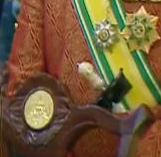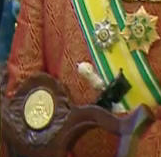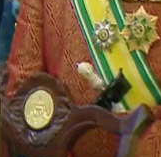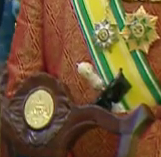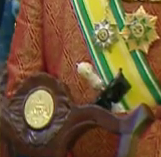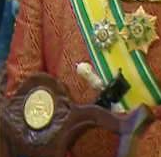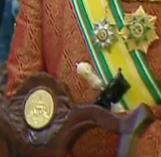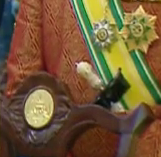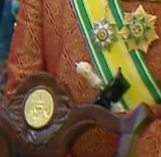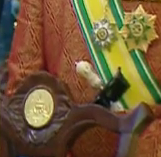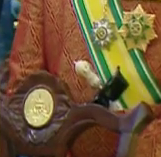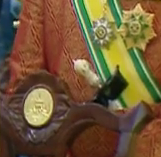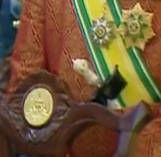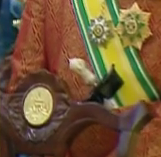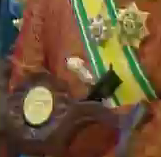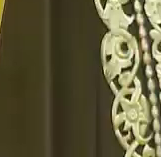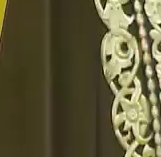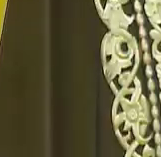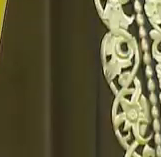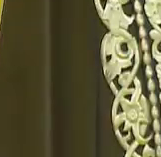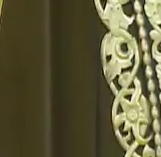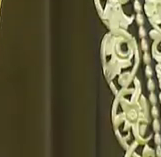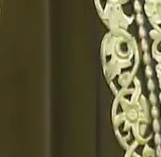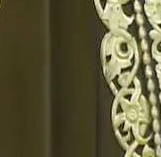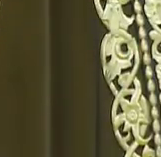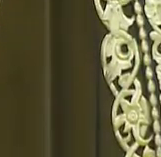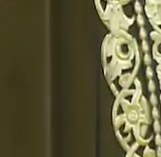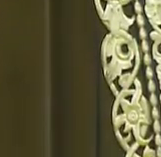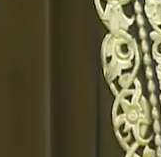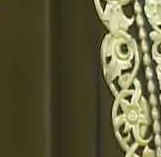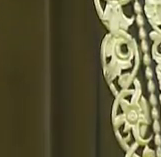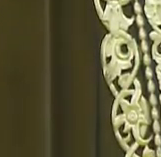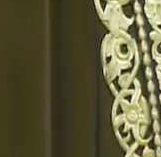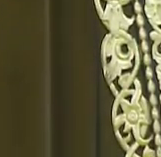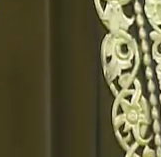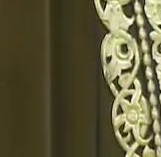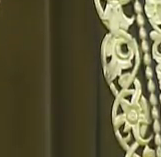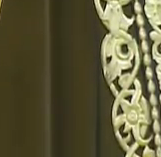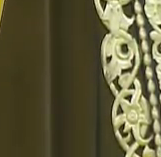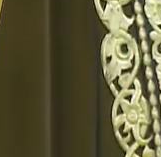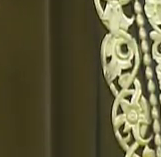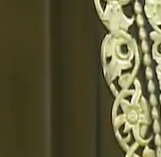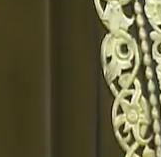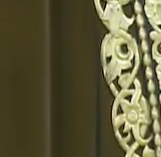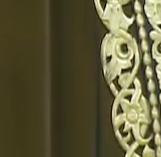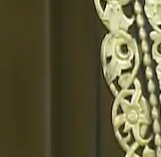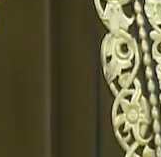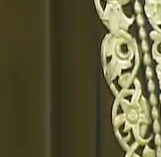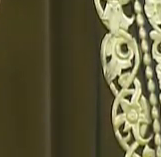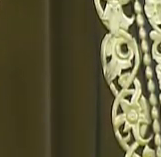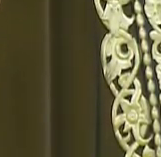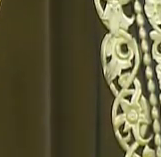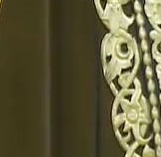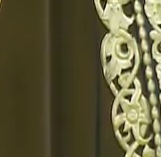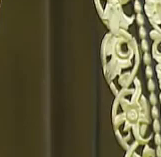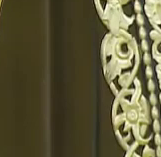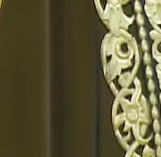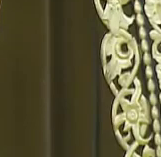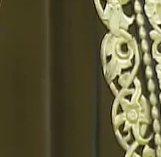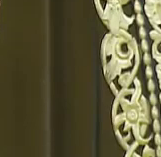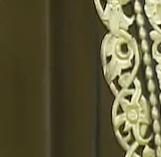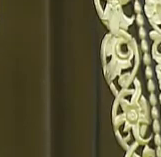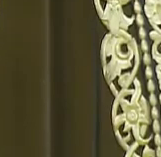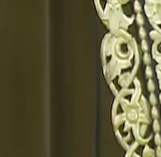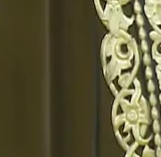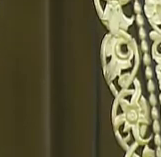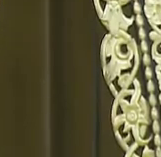dengan sempurna setiap masa agama Islam dan berdiri teguh di